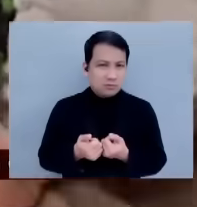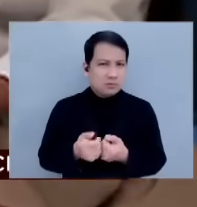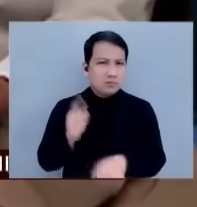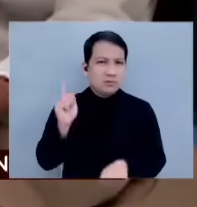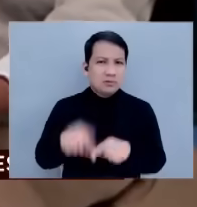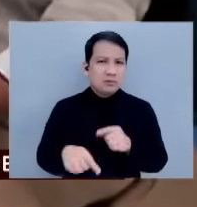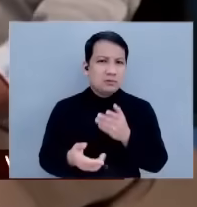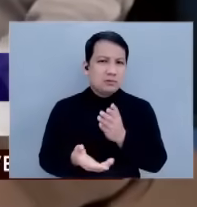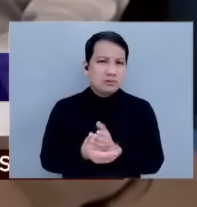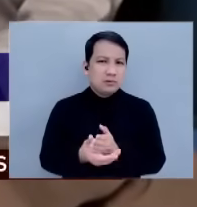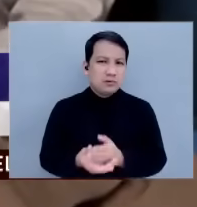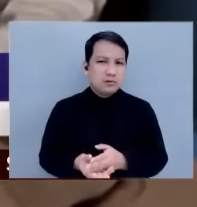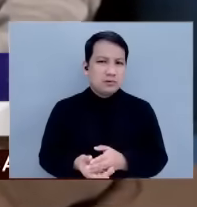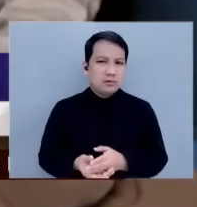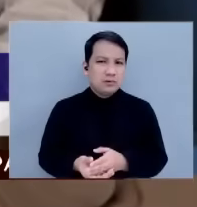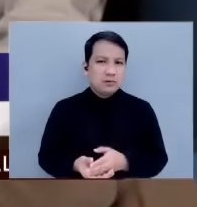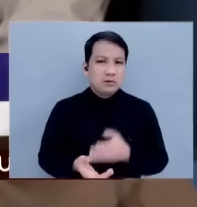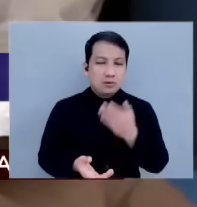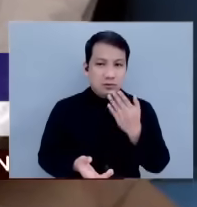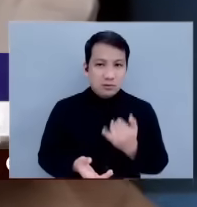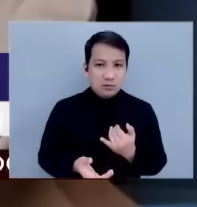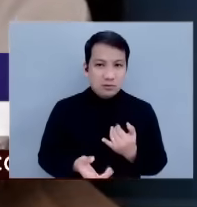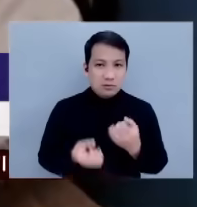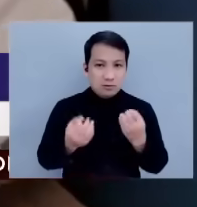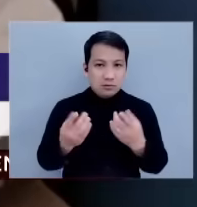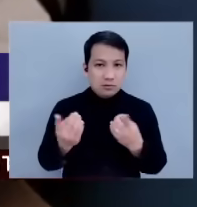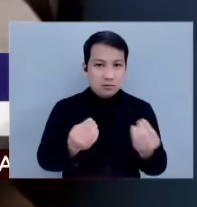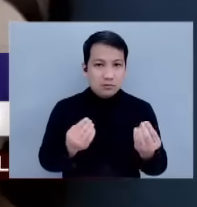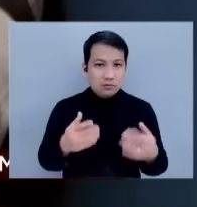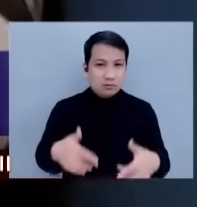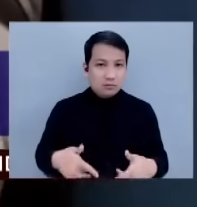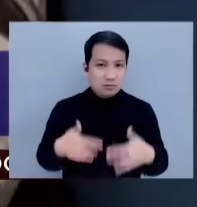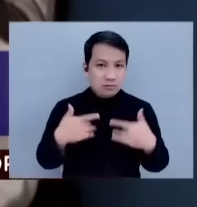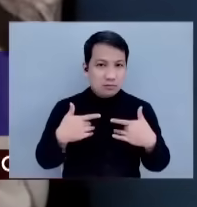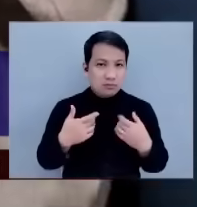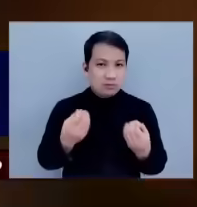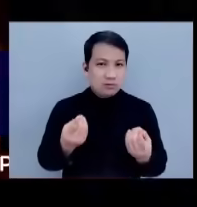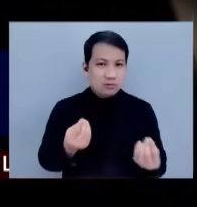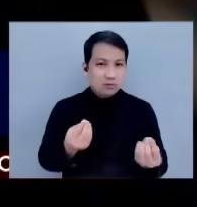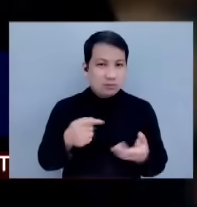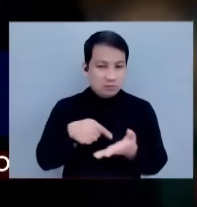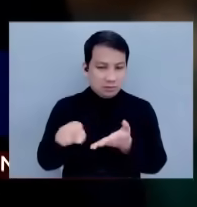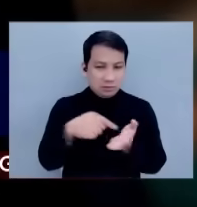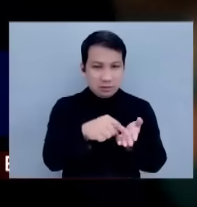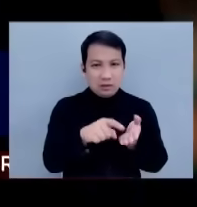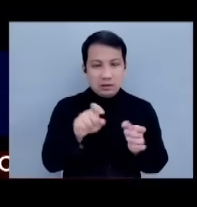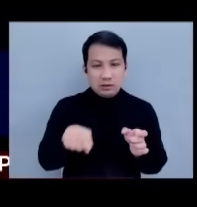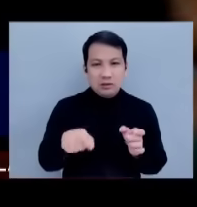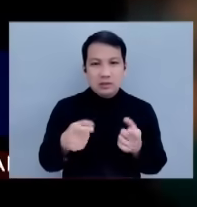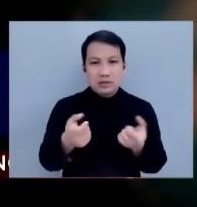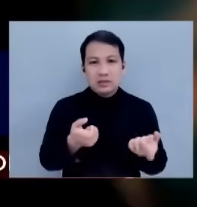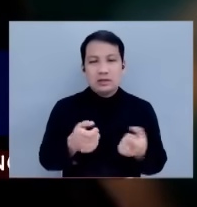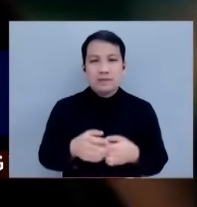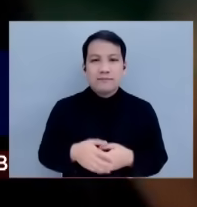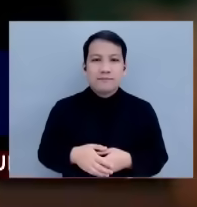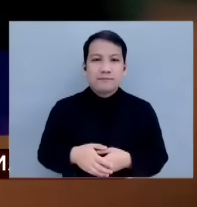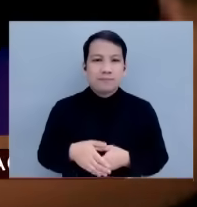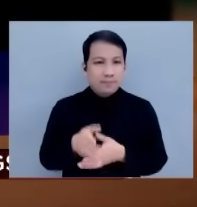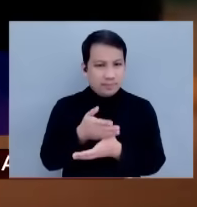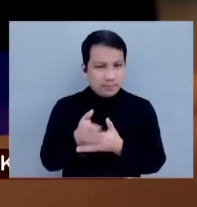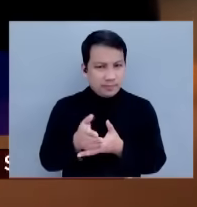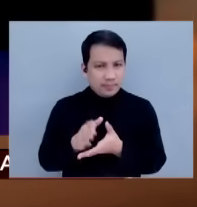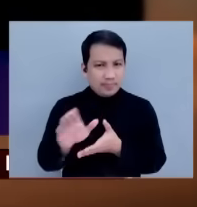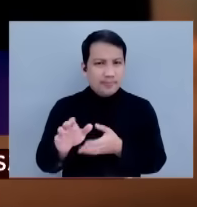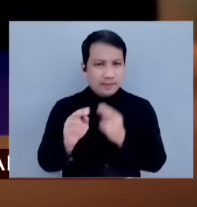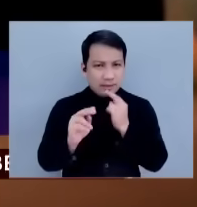mag-stop. Dahil? Madami pa akong kailangan gawin in life at madami pa akong kailangan bayaran. Share ni Andrea sa News